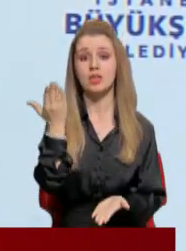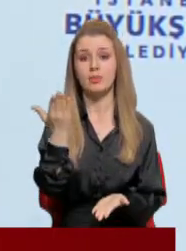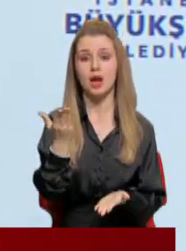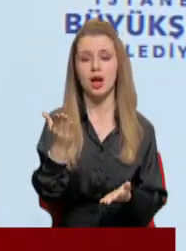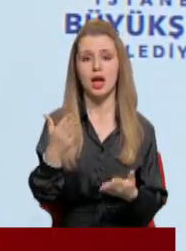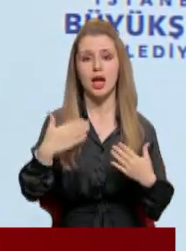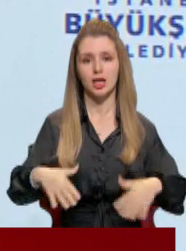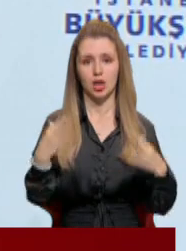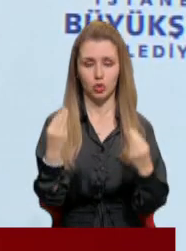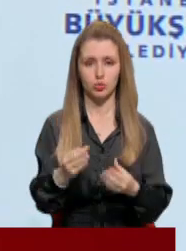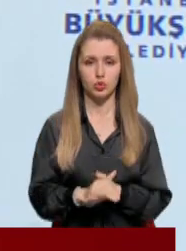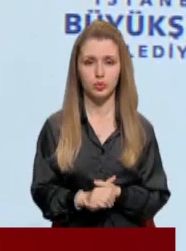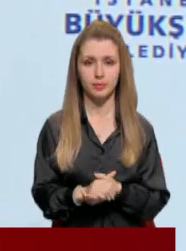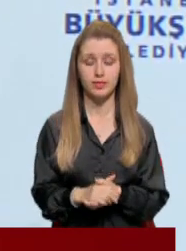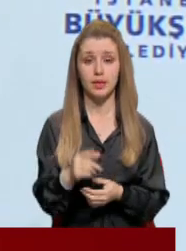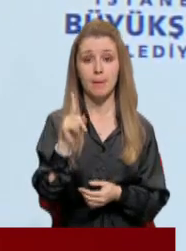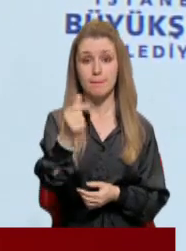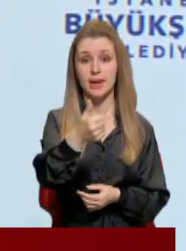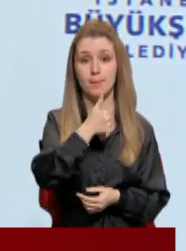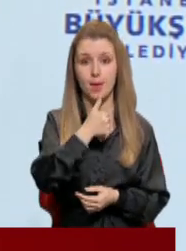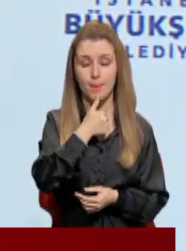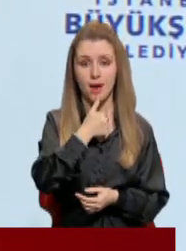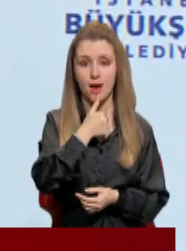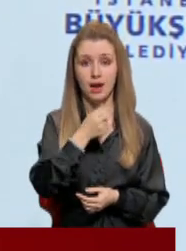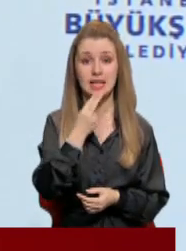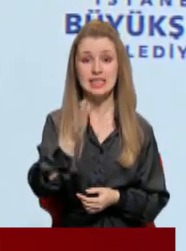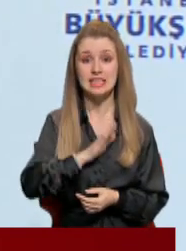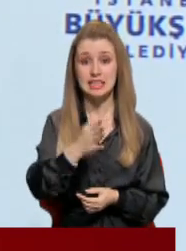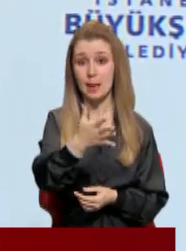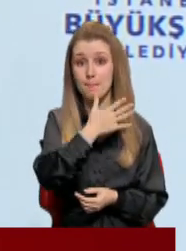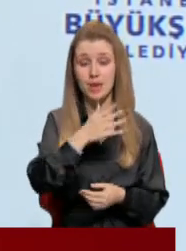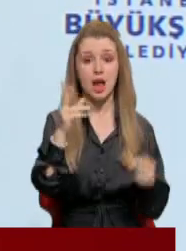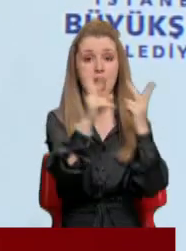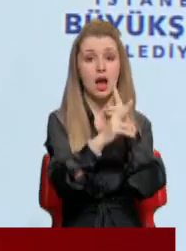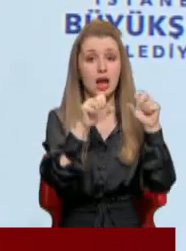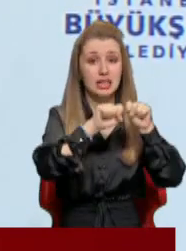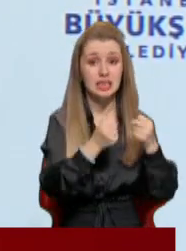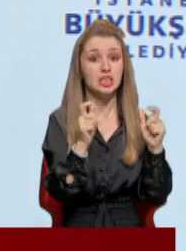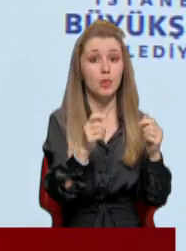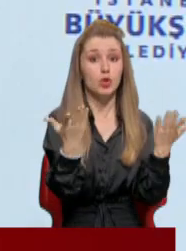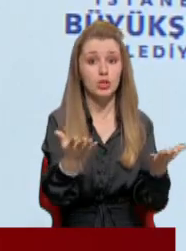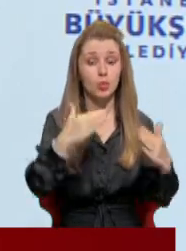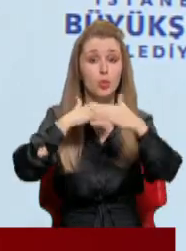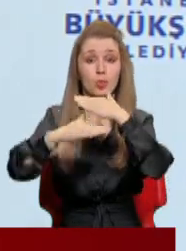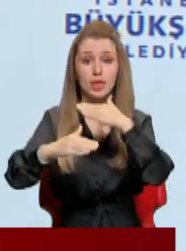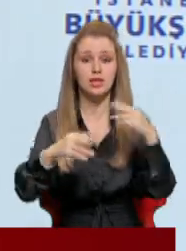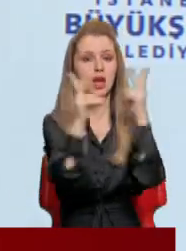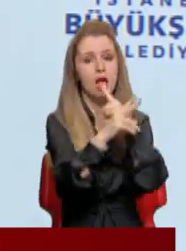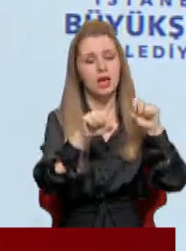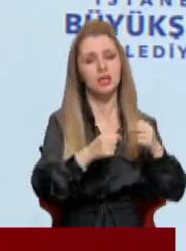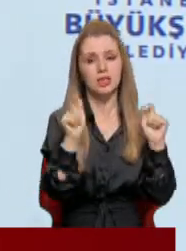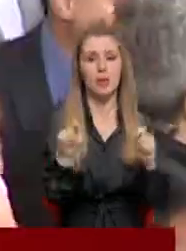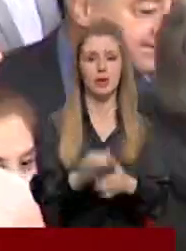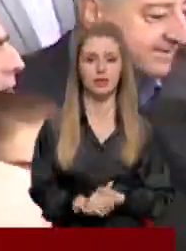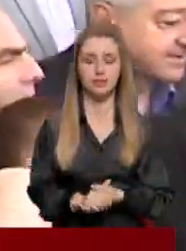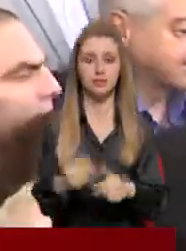durmuş. Bir baba kızını bile hayal kırıklığına uğratıyorsa bu milleti de hayal kırıklığına